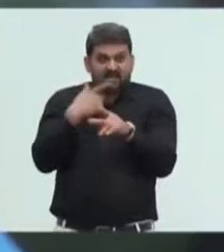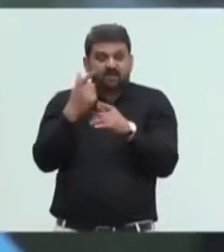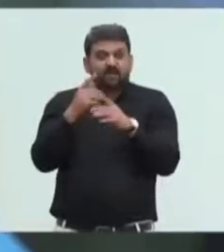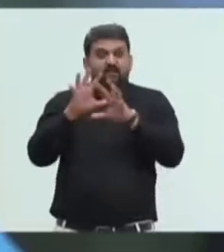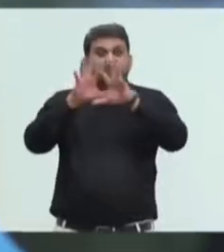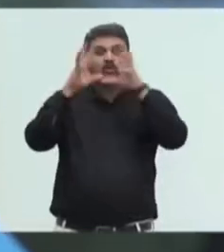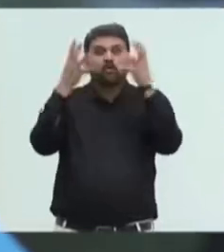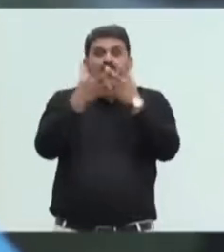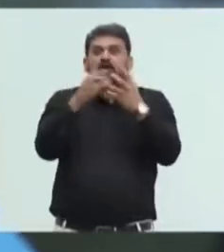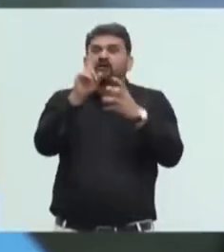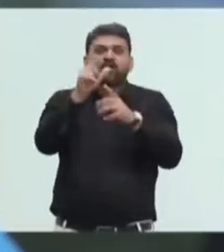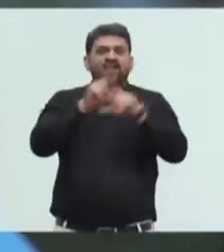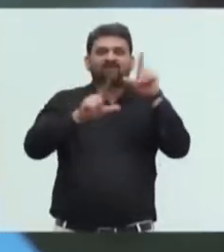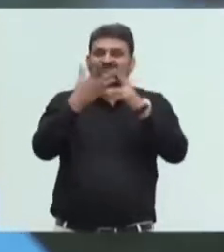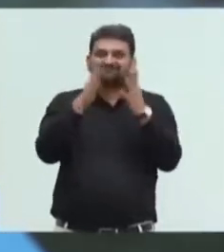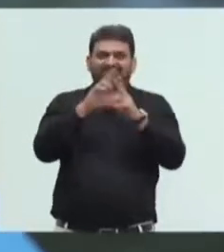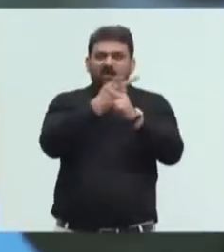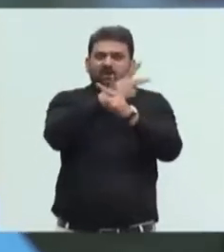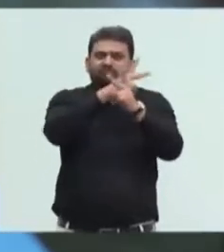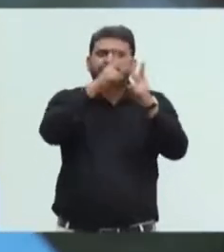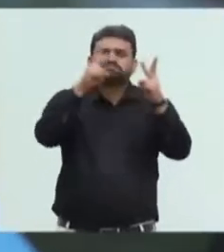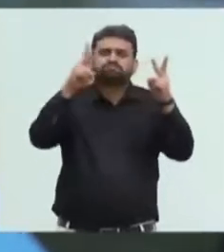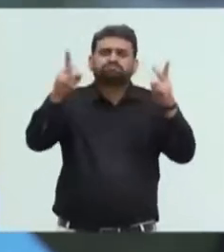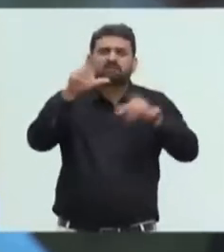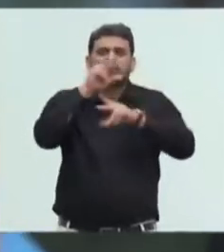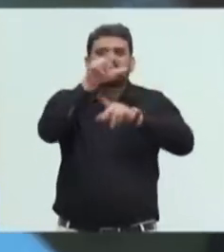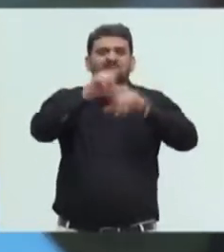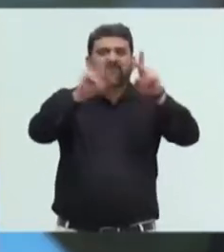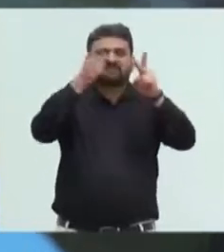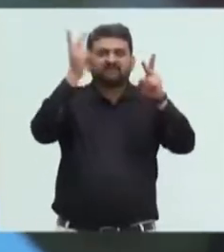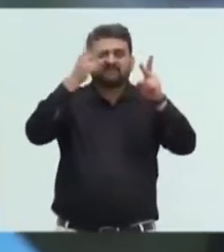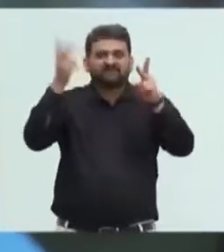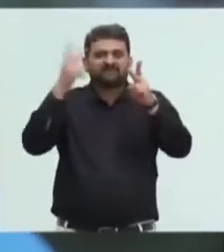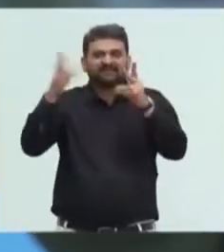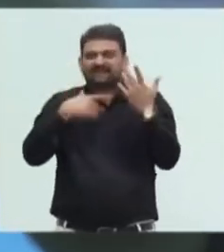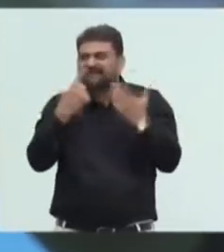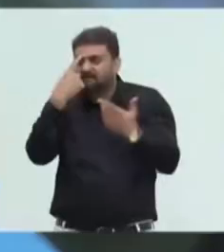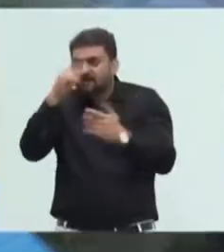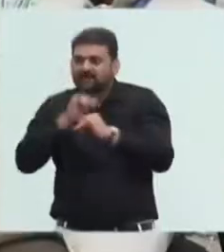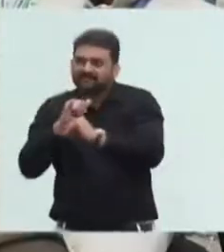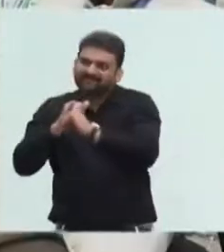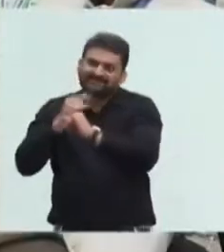में एक लैंग्वेज नहीं बात करना, सब लैंग्वेज बात करती है, लेकिन मैं बात करती हूँ मराठी में।